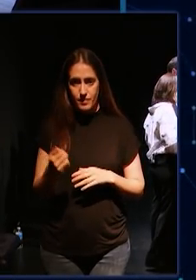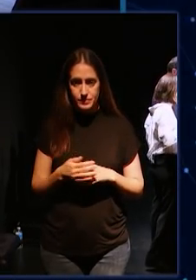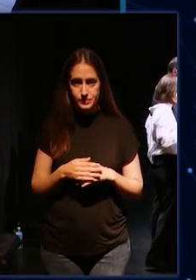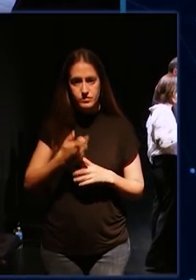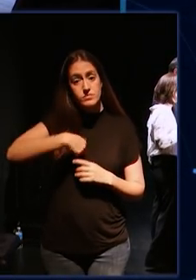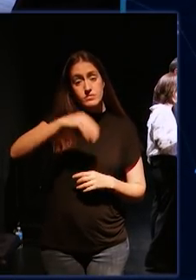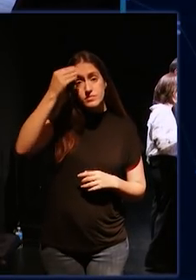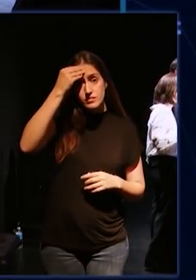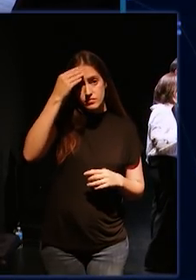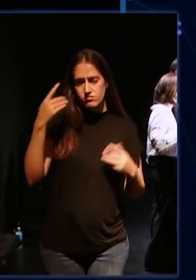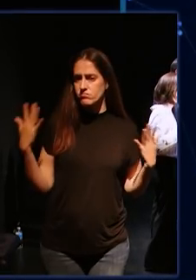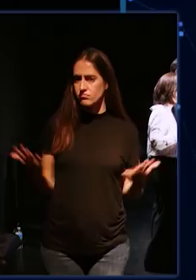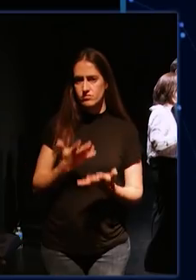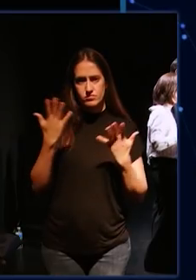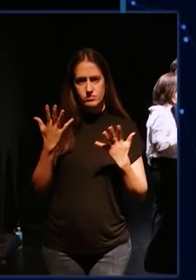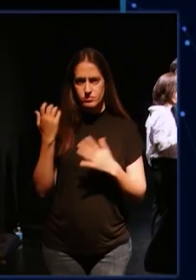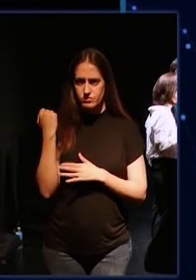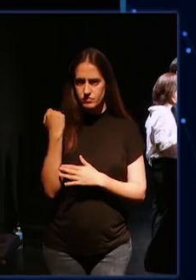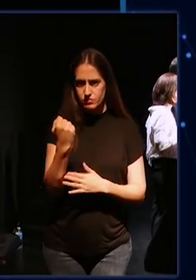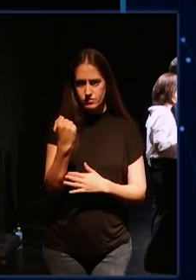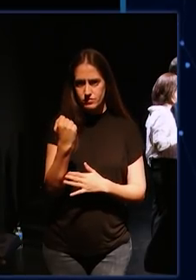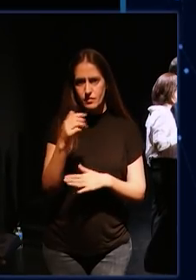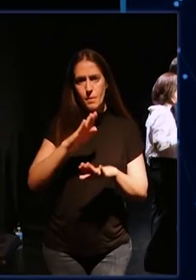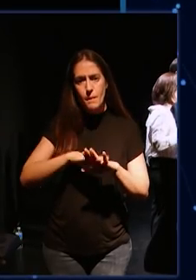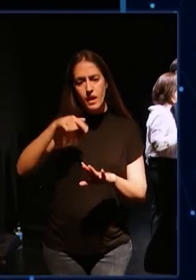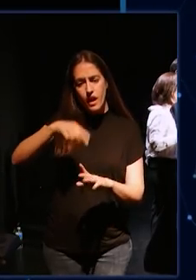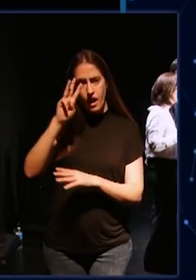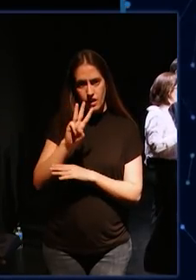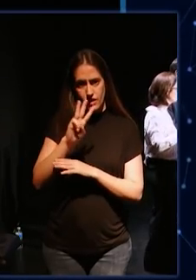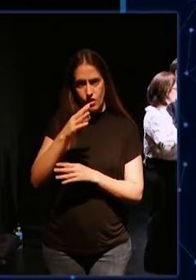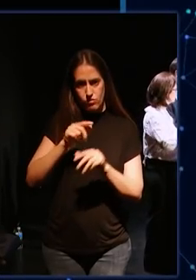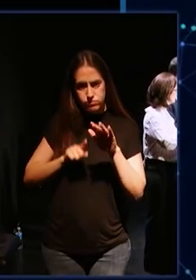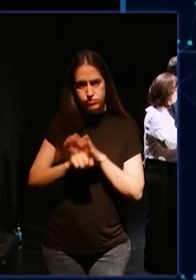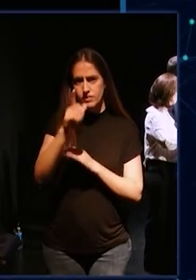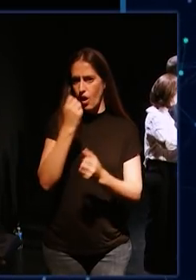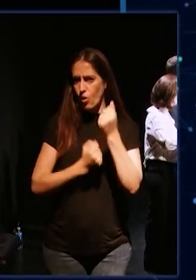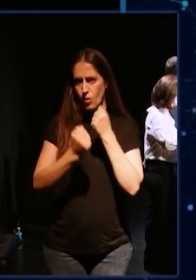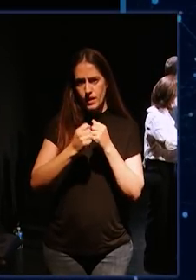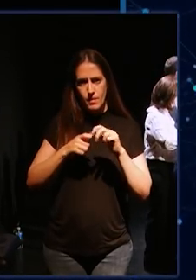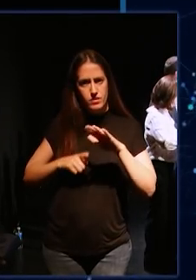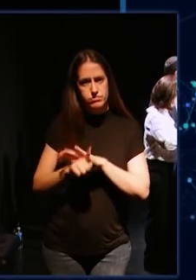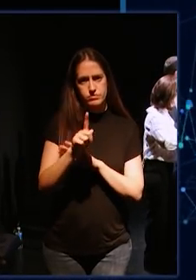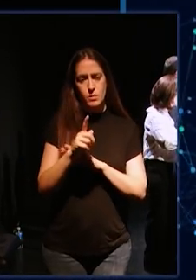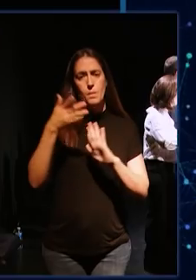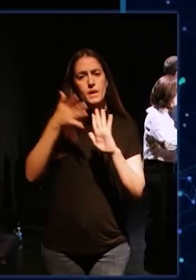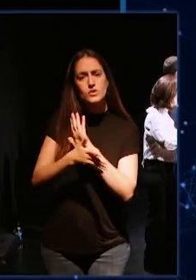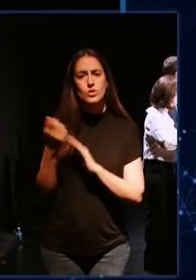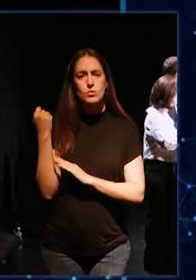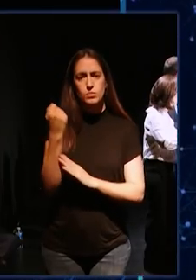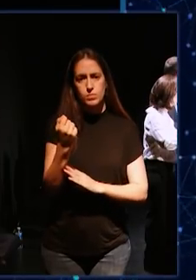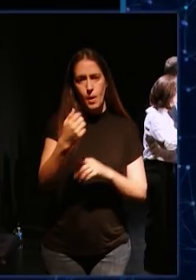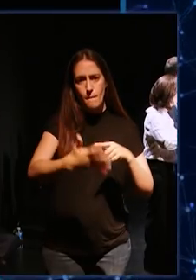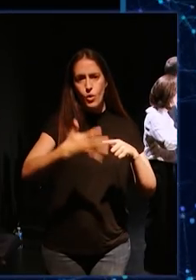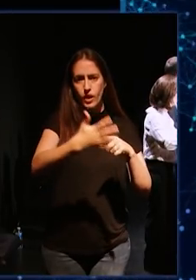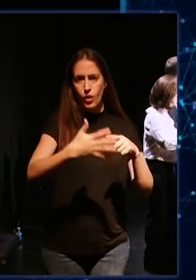de fer un impuls important en el perquè Cardedeu es desenvolupi econòmicament i per això donarem suport al polígon del